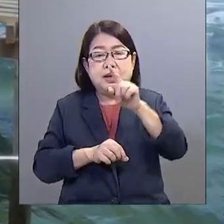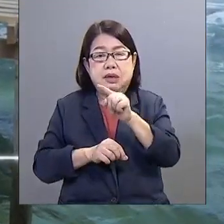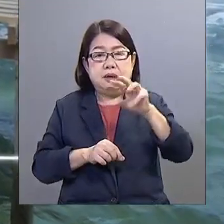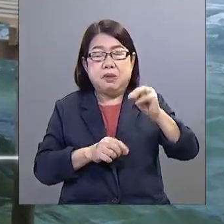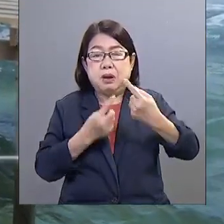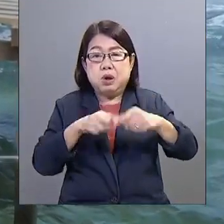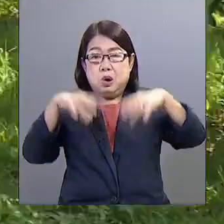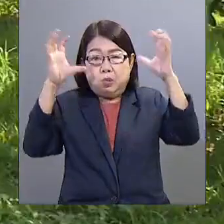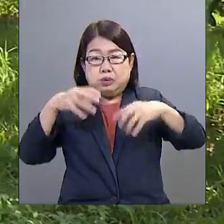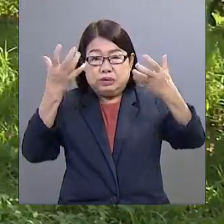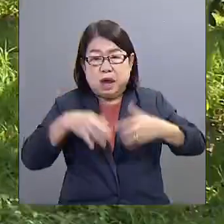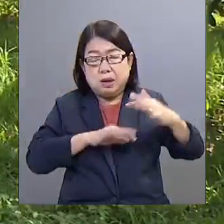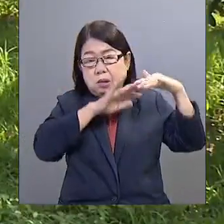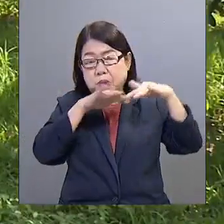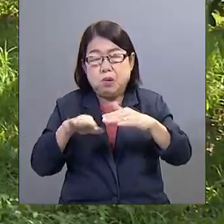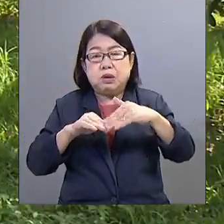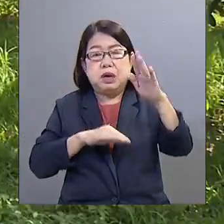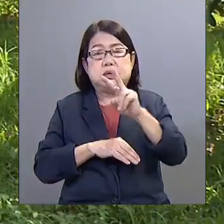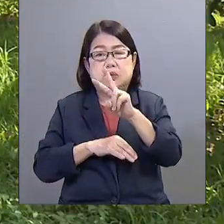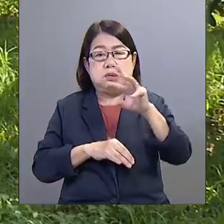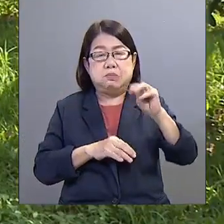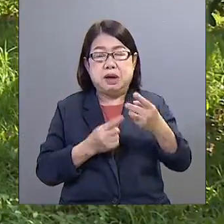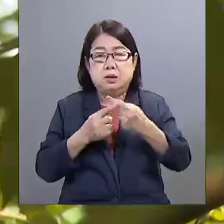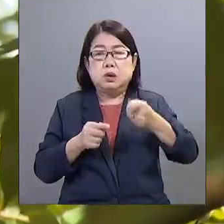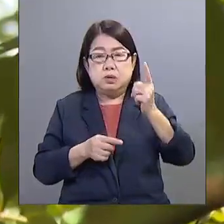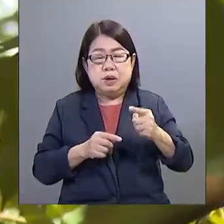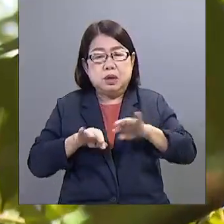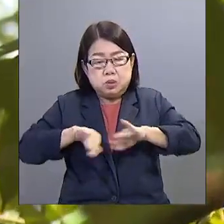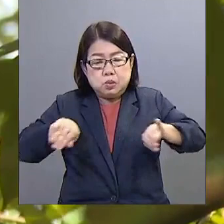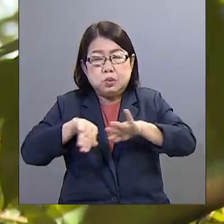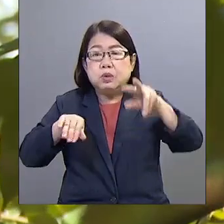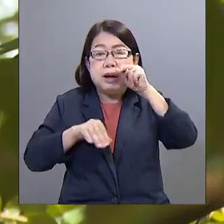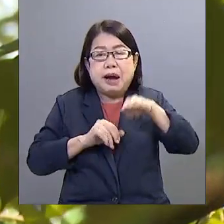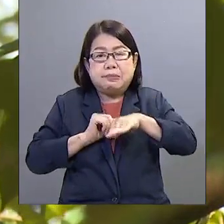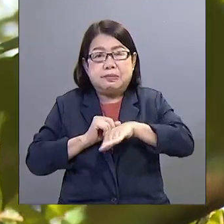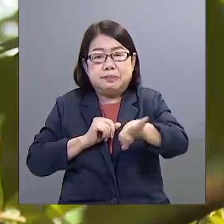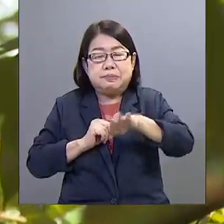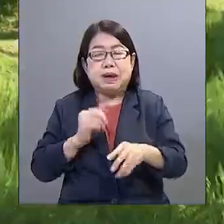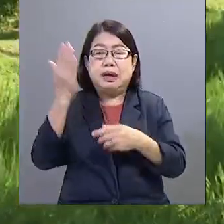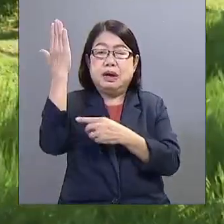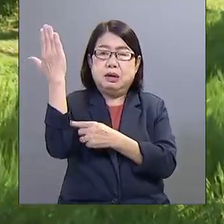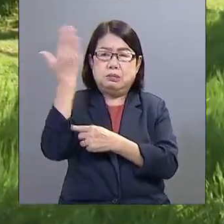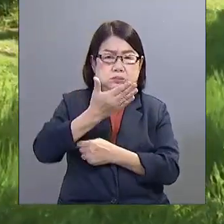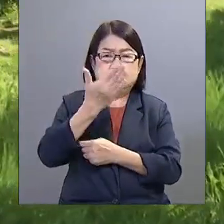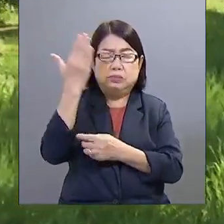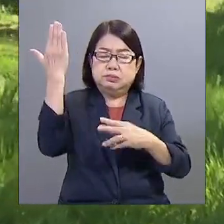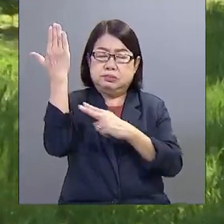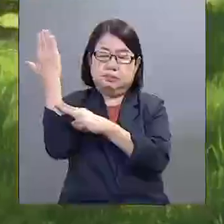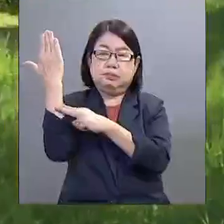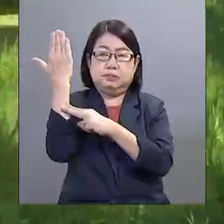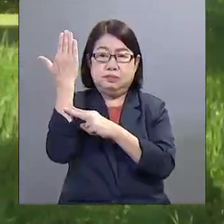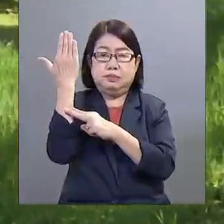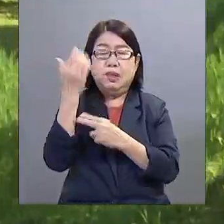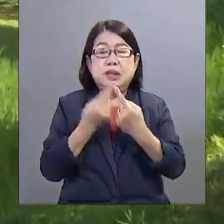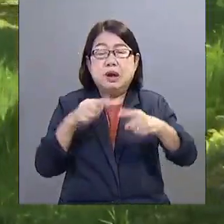นองครื่นสูง 1-2 mเกษฐกรควทำทางตระบายนำออกจากพนที่การเกศตผูกยึดและค้ำยันกิงของไม้ผลให้มนคงแ็แรง